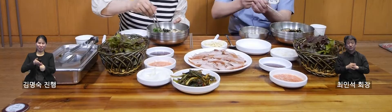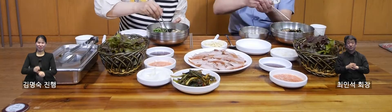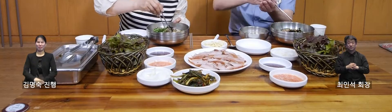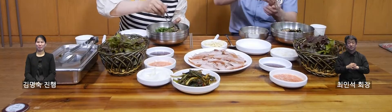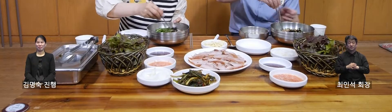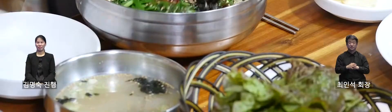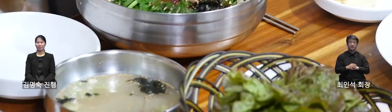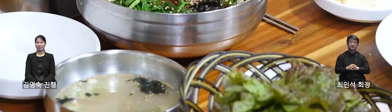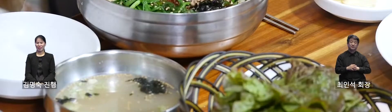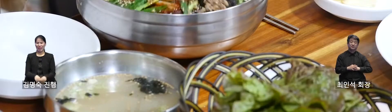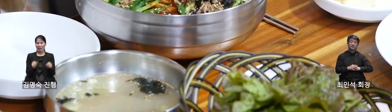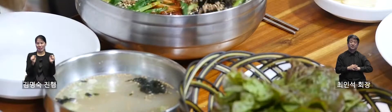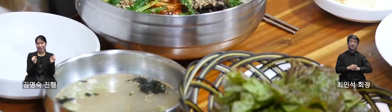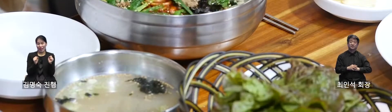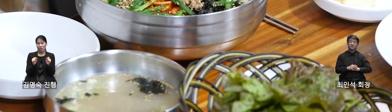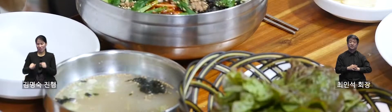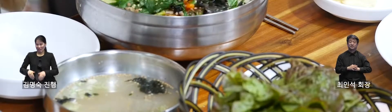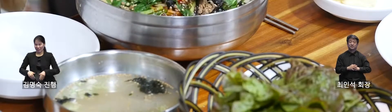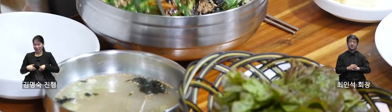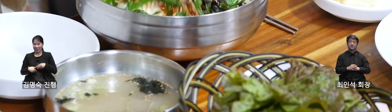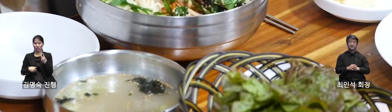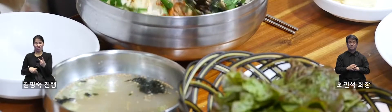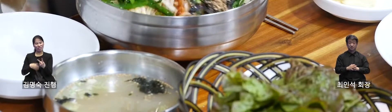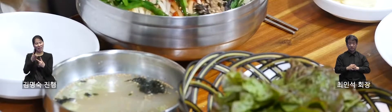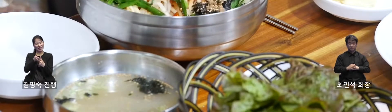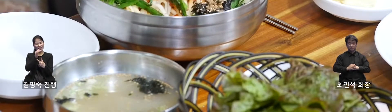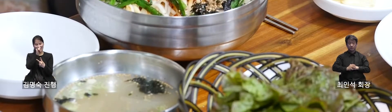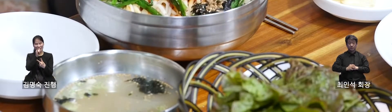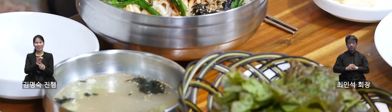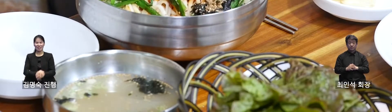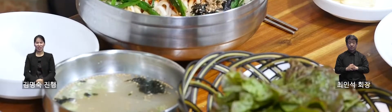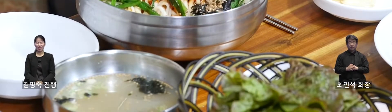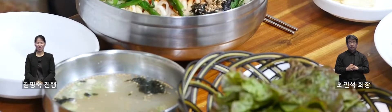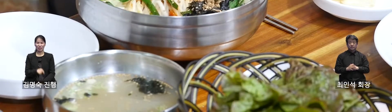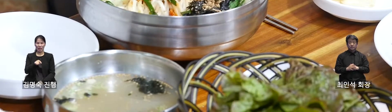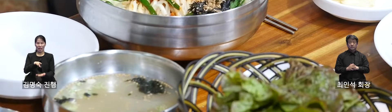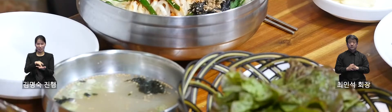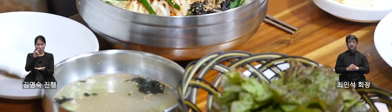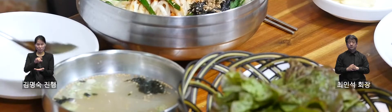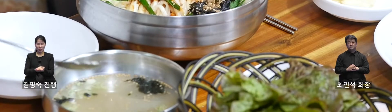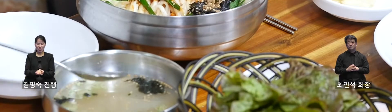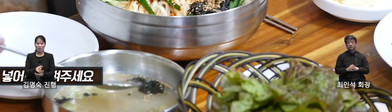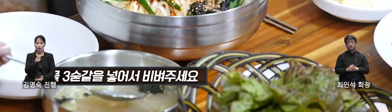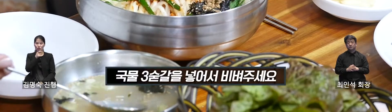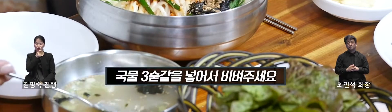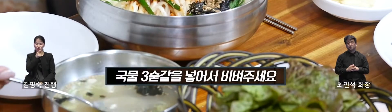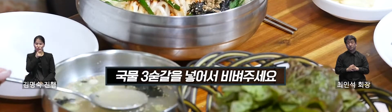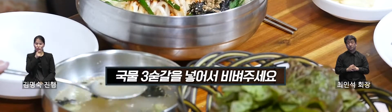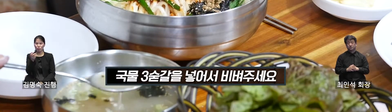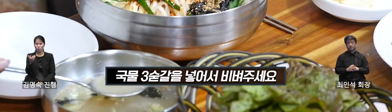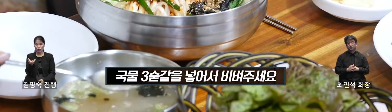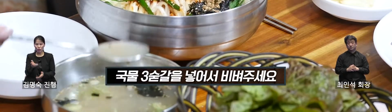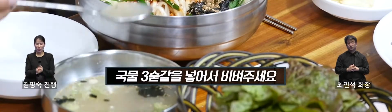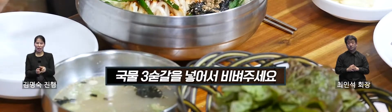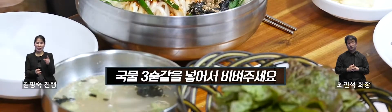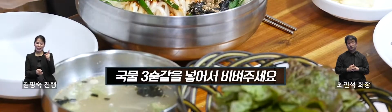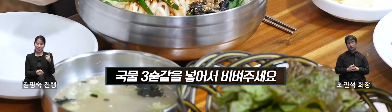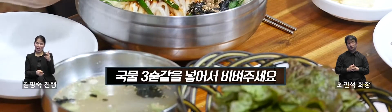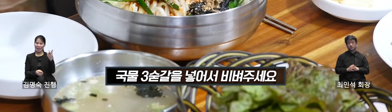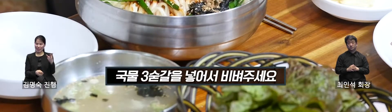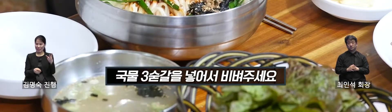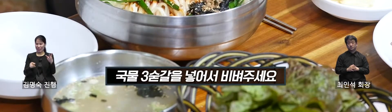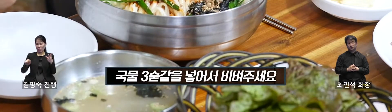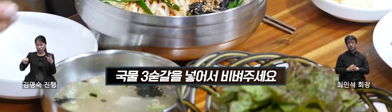이제 냉비빔과 온비빔이 있으니까 근데 여기 포인트로 네. 예, 이렇게 국물을 한 세